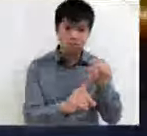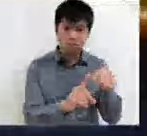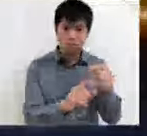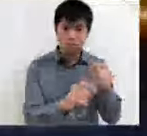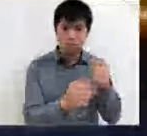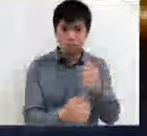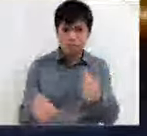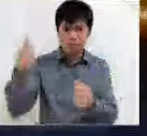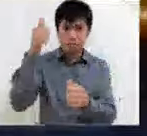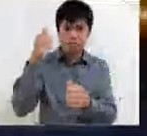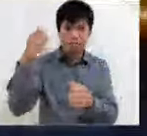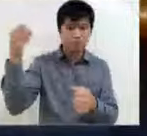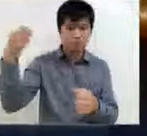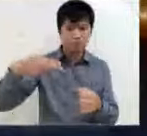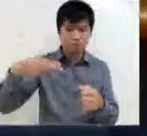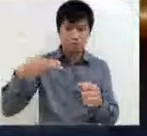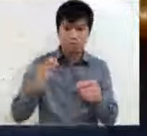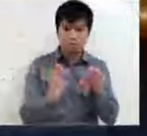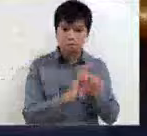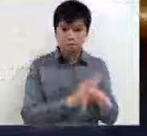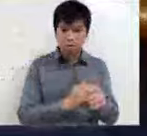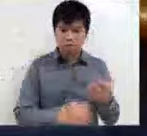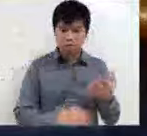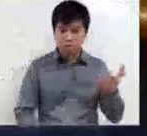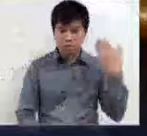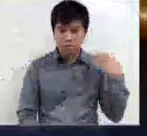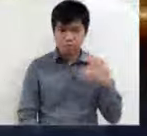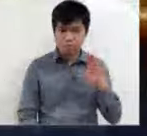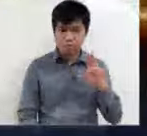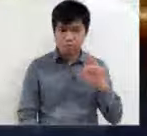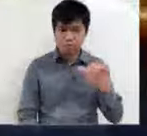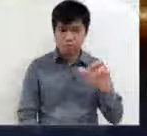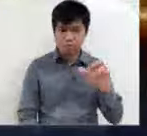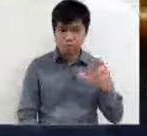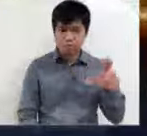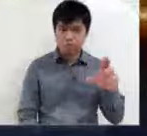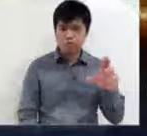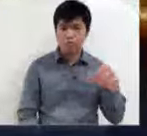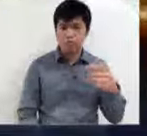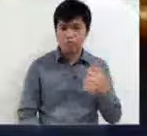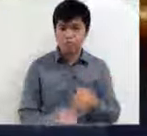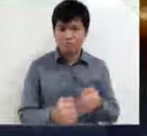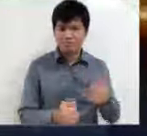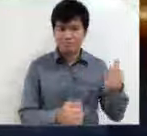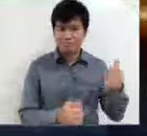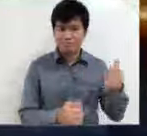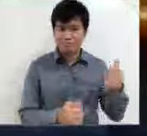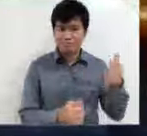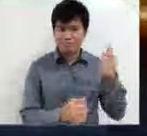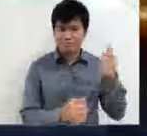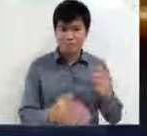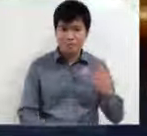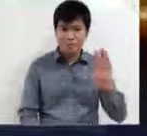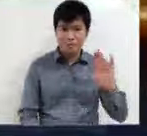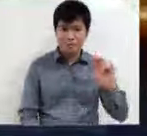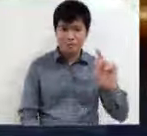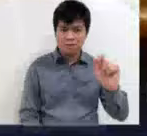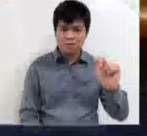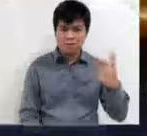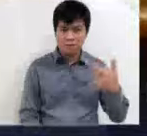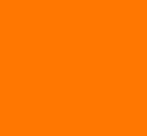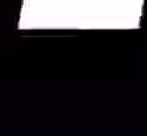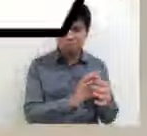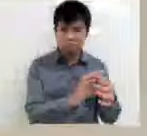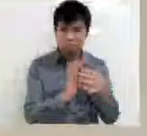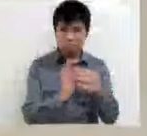krimen na si dating Bureau of Corrections Chief Gerald Bantag at itinuturong kasabwat na si Ricardo Zulueta.